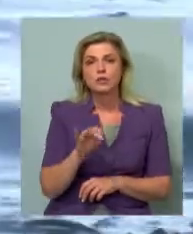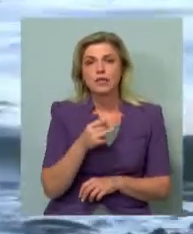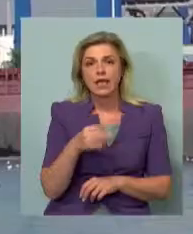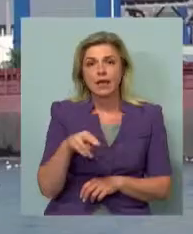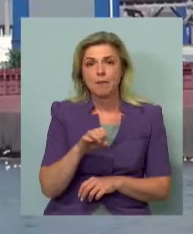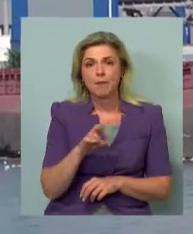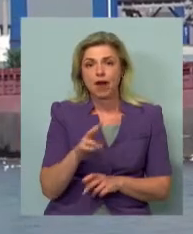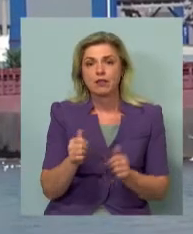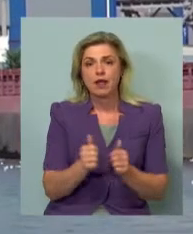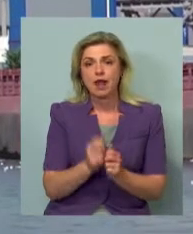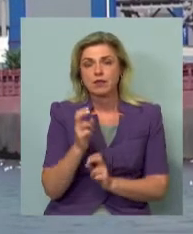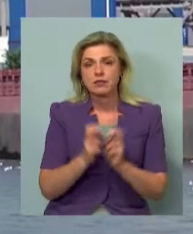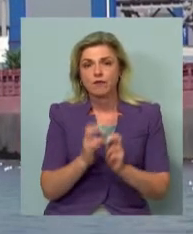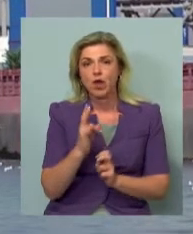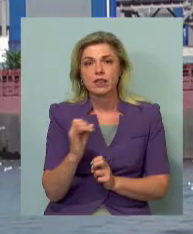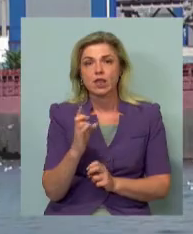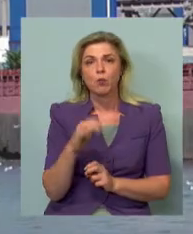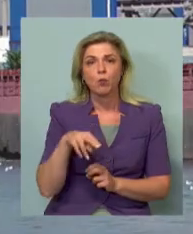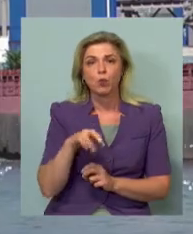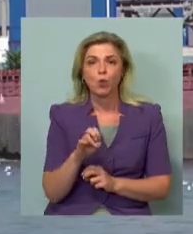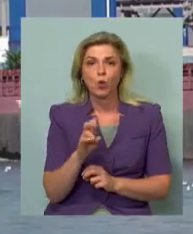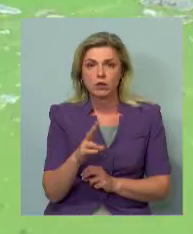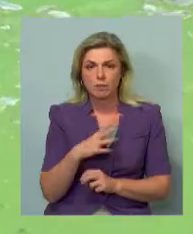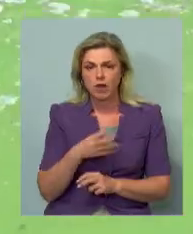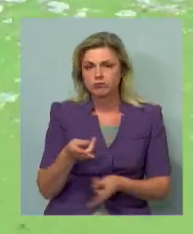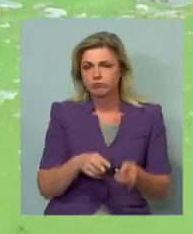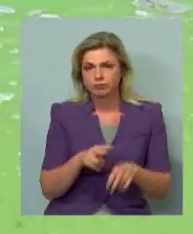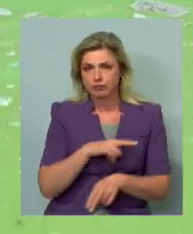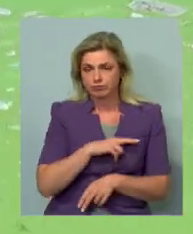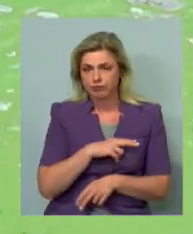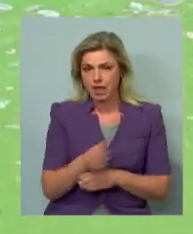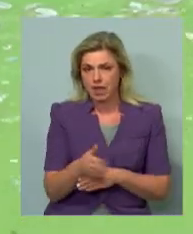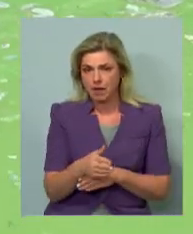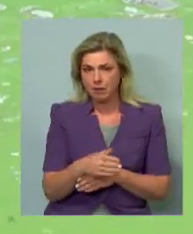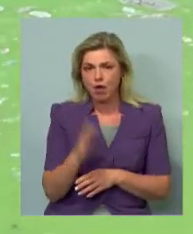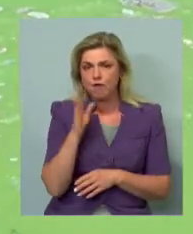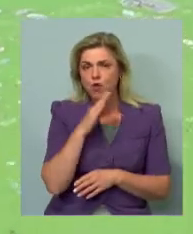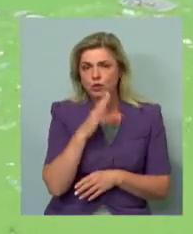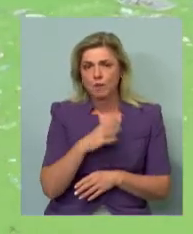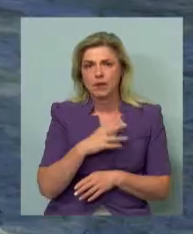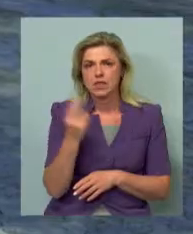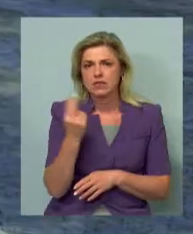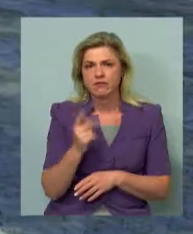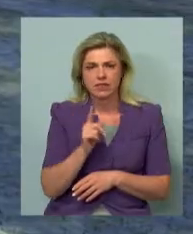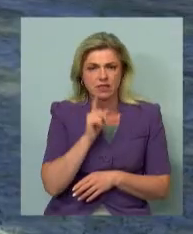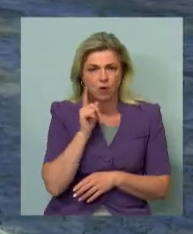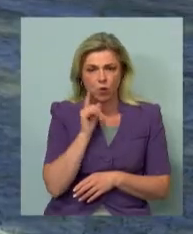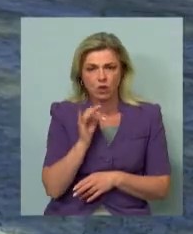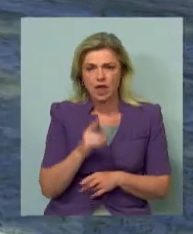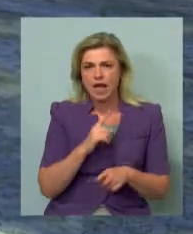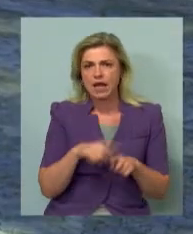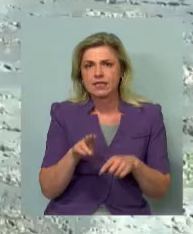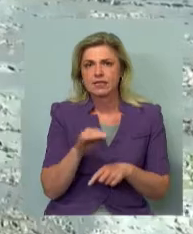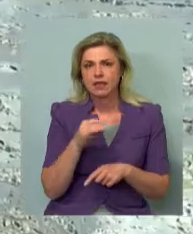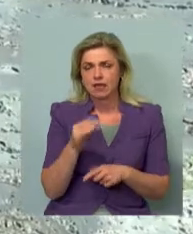суднобудівного судноремонтного заводу «Ніболон» стався мор риби. Вода набула зеленого кольору та різкого запаху. На